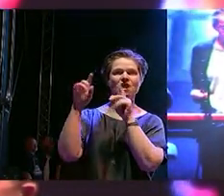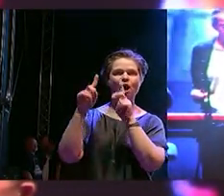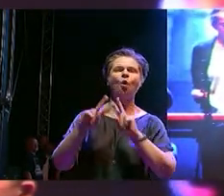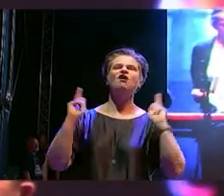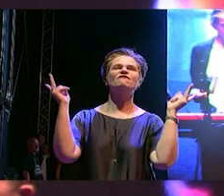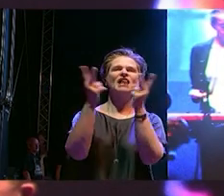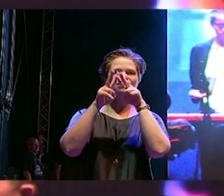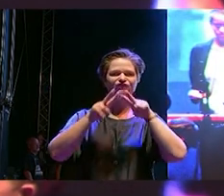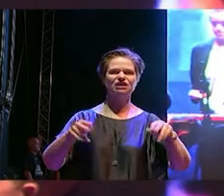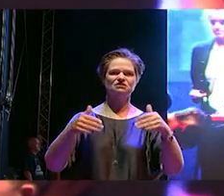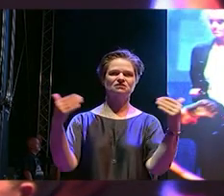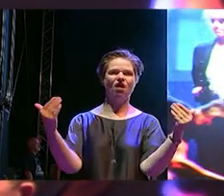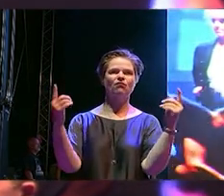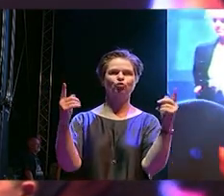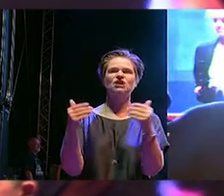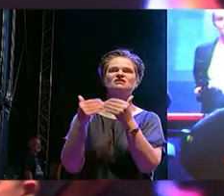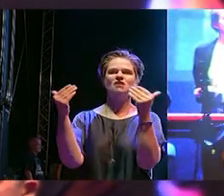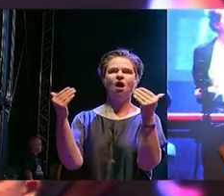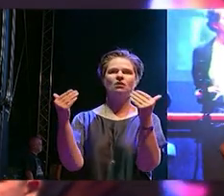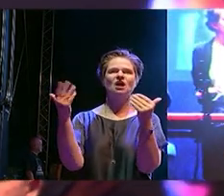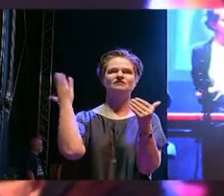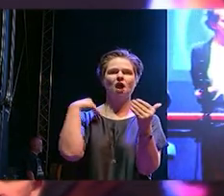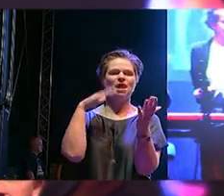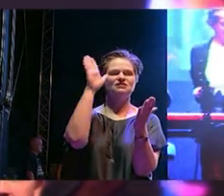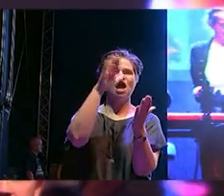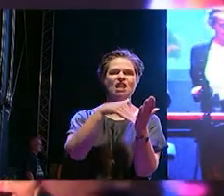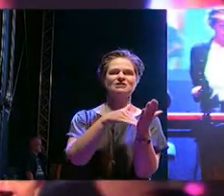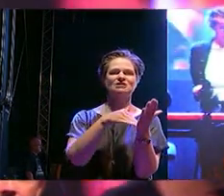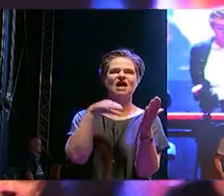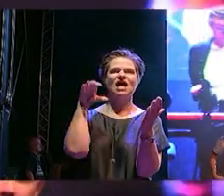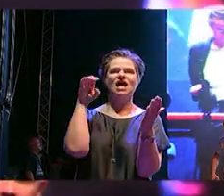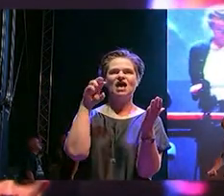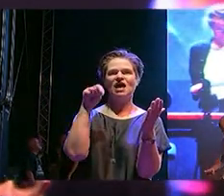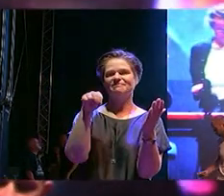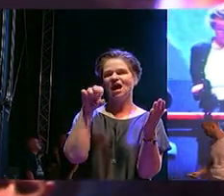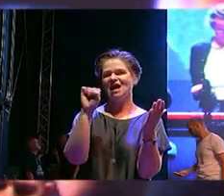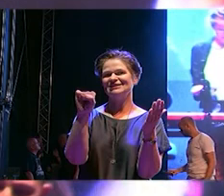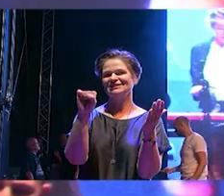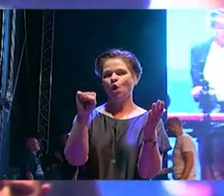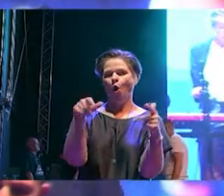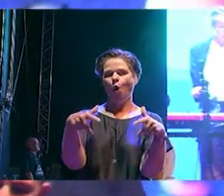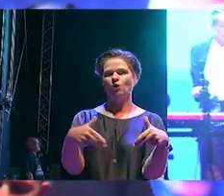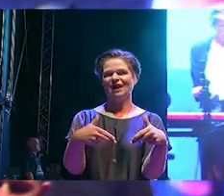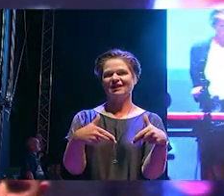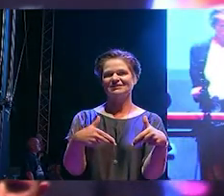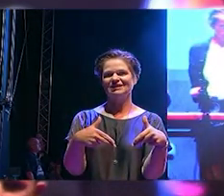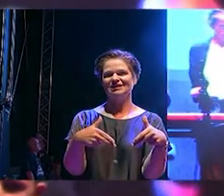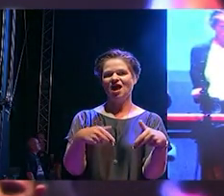Weltfriedenstag und es ist der Tag des Erlassdatums für die NS-Euthanasie am